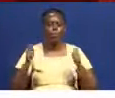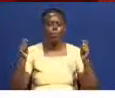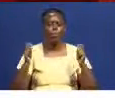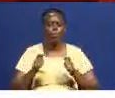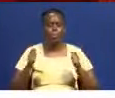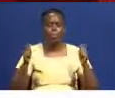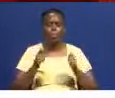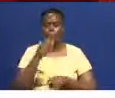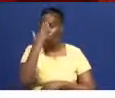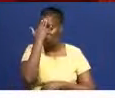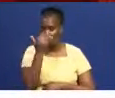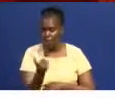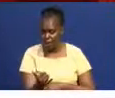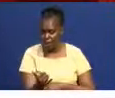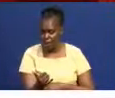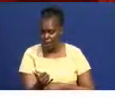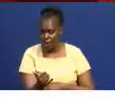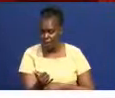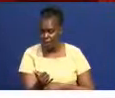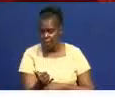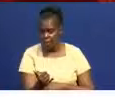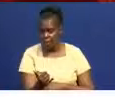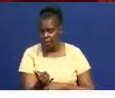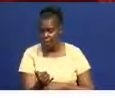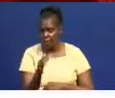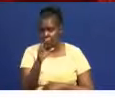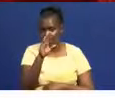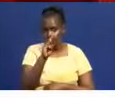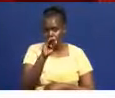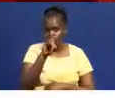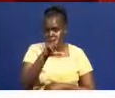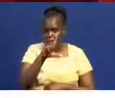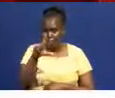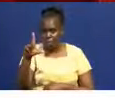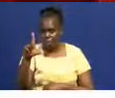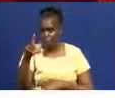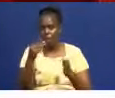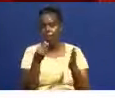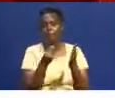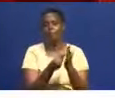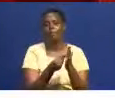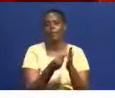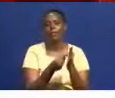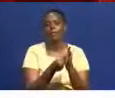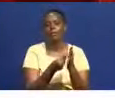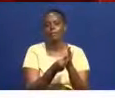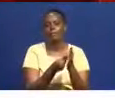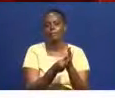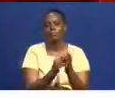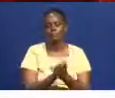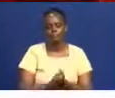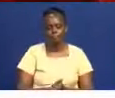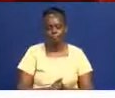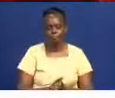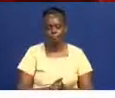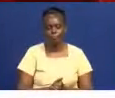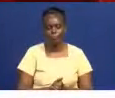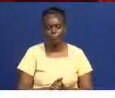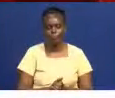yaletwa kwa sababu ya ile bili ama ule mswada wa fedha.